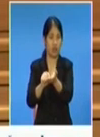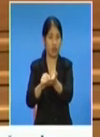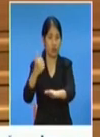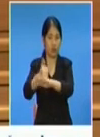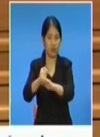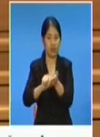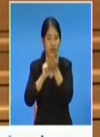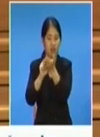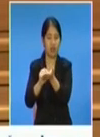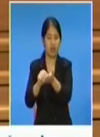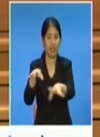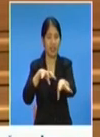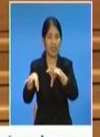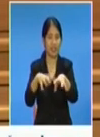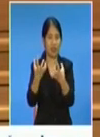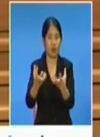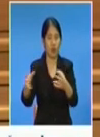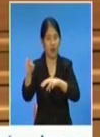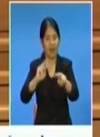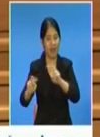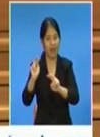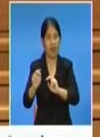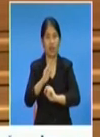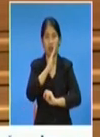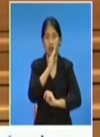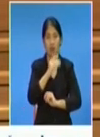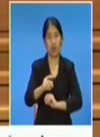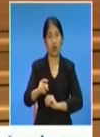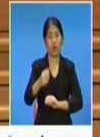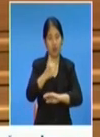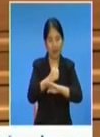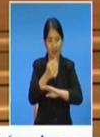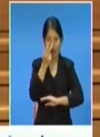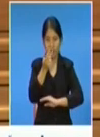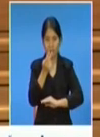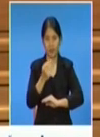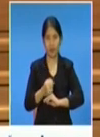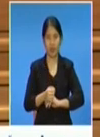ที่ต้องจัดหาวัสดุหากหัวหน้าหน่วยงานเห็นว่าในการเสนอราคาโ